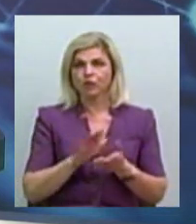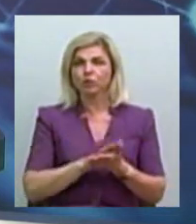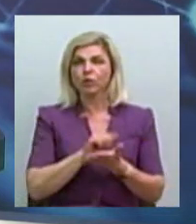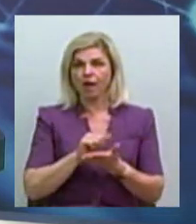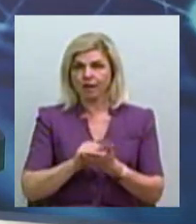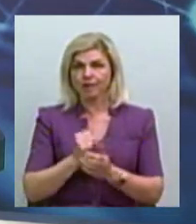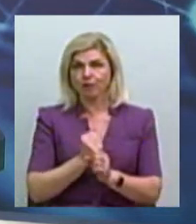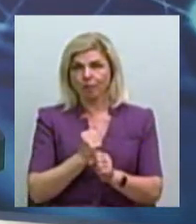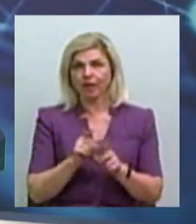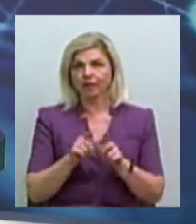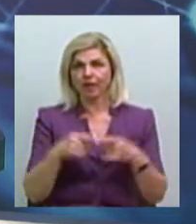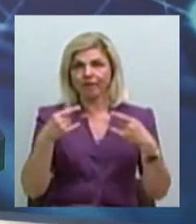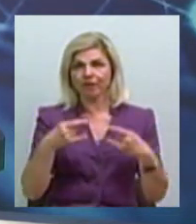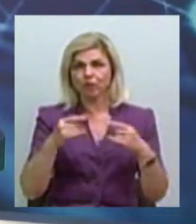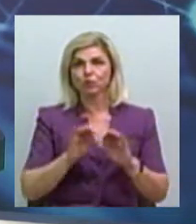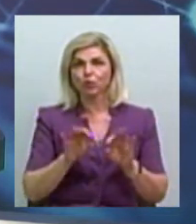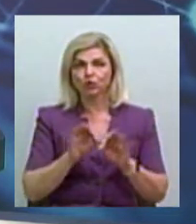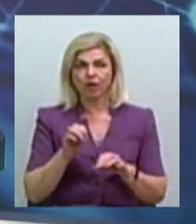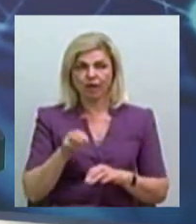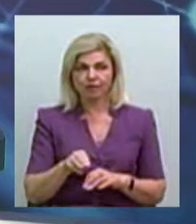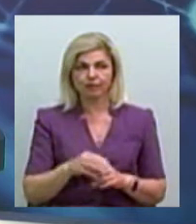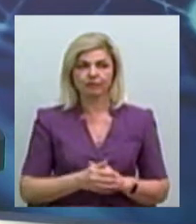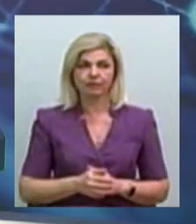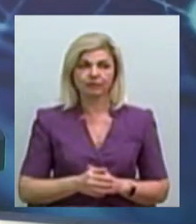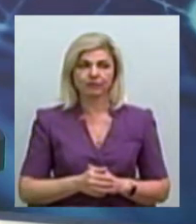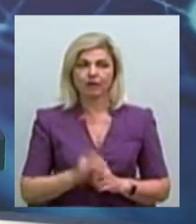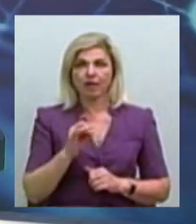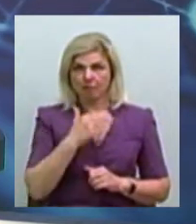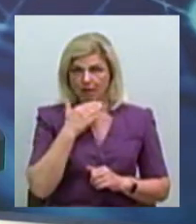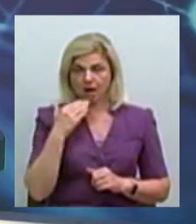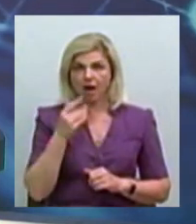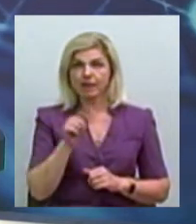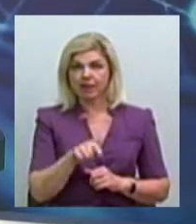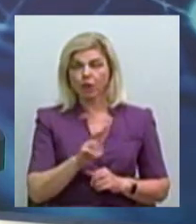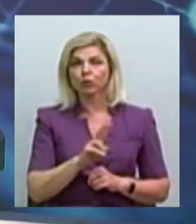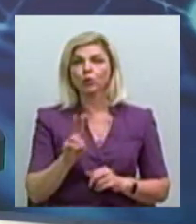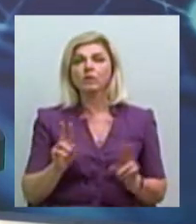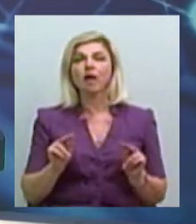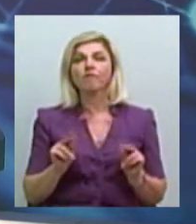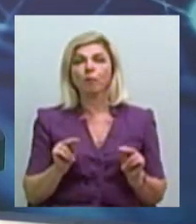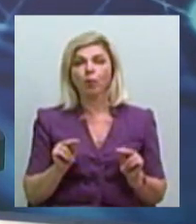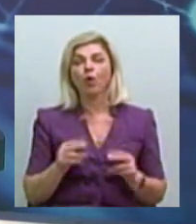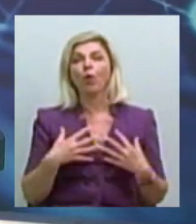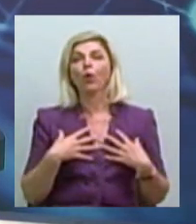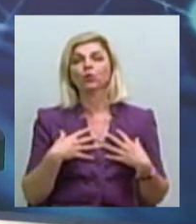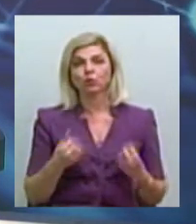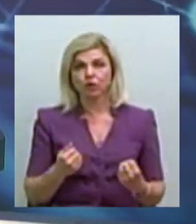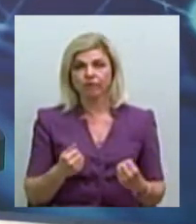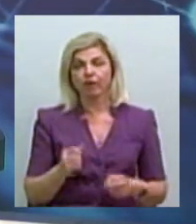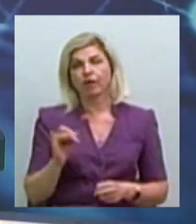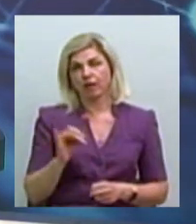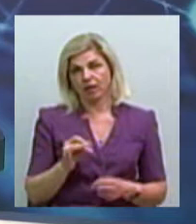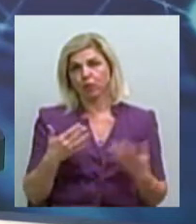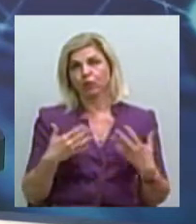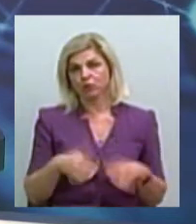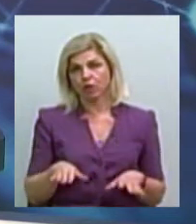відеосюжет. І чимало тих, хто, слава Богу, одужує і вже